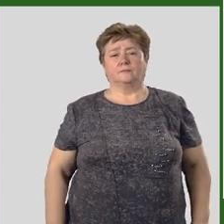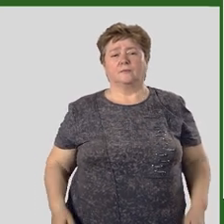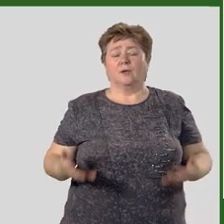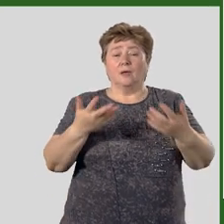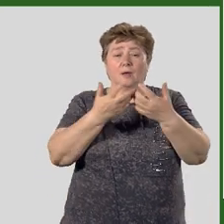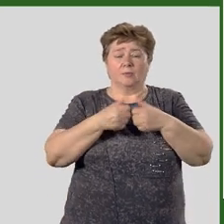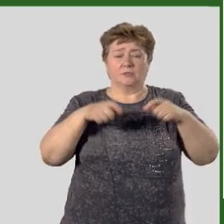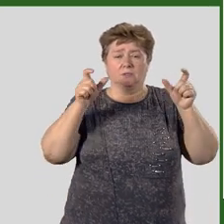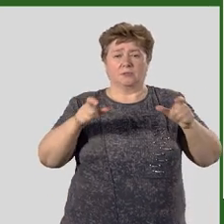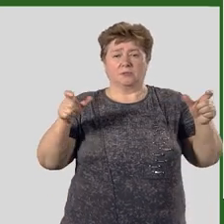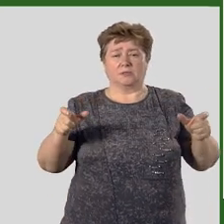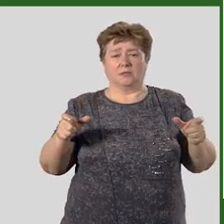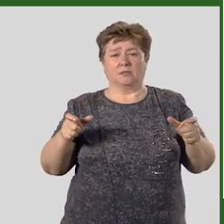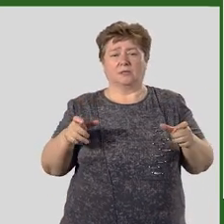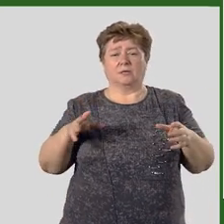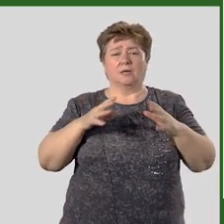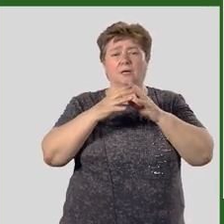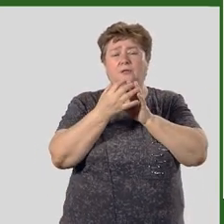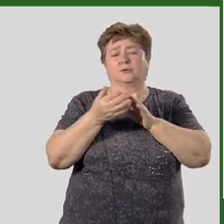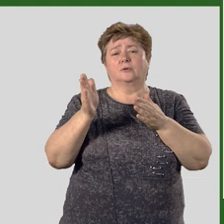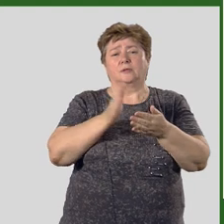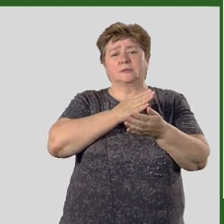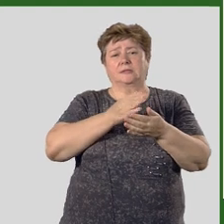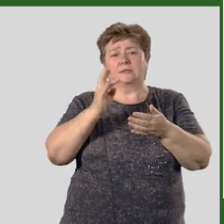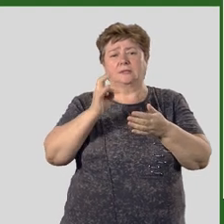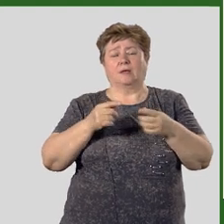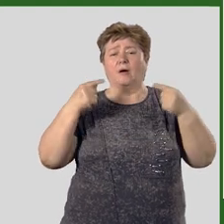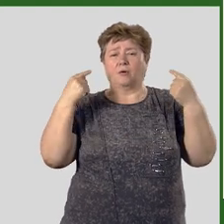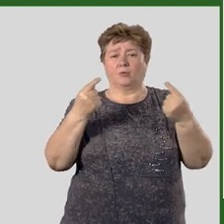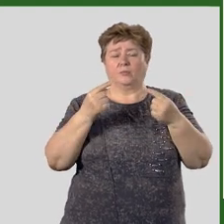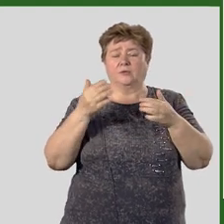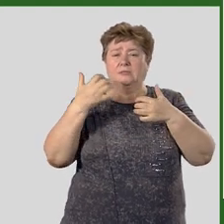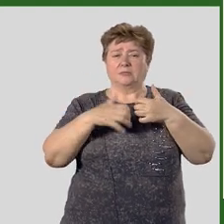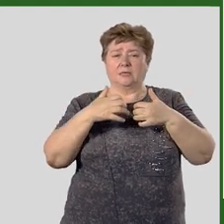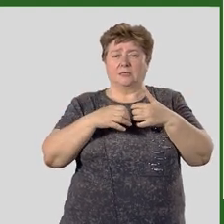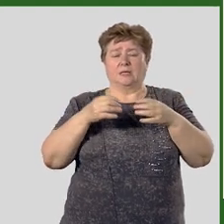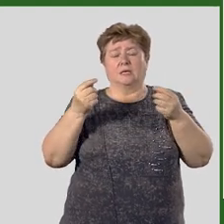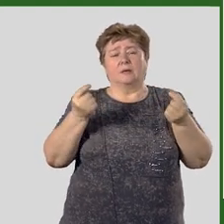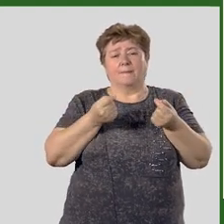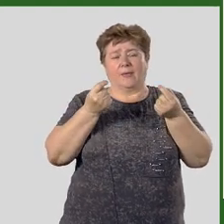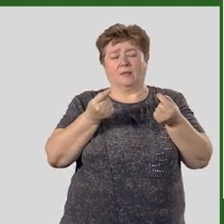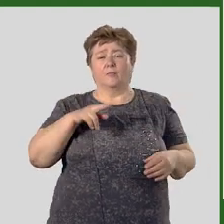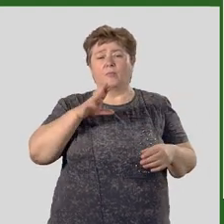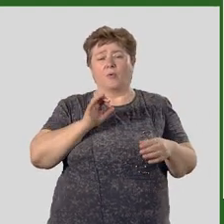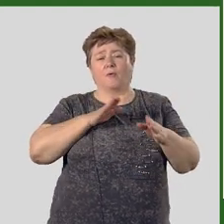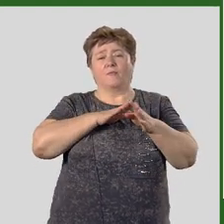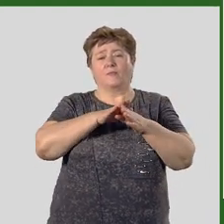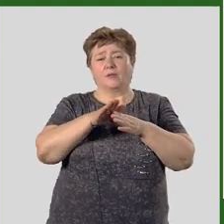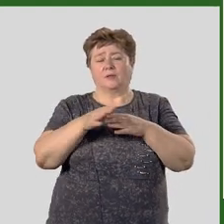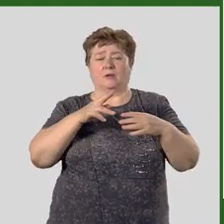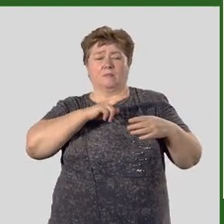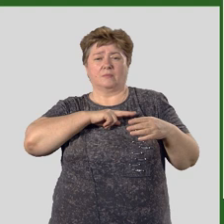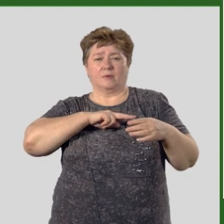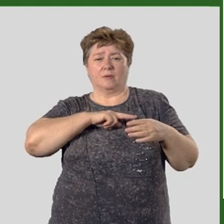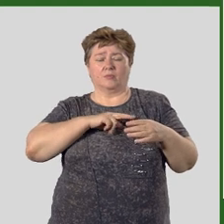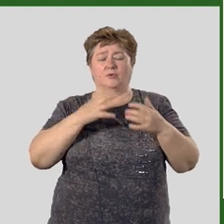По численности населения села подразделяются на крупные, средние и мелкие. По выполняемым